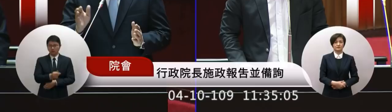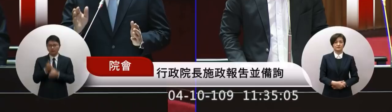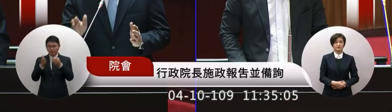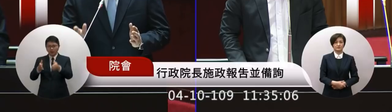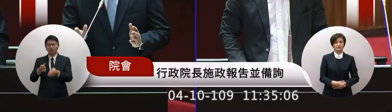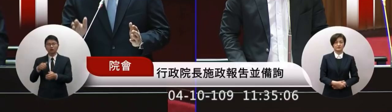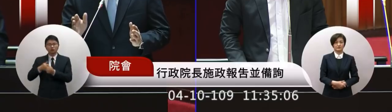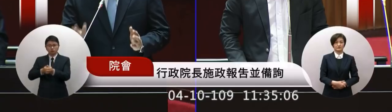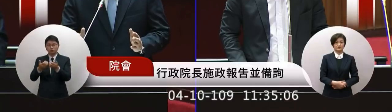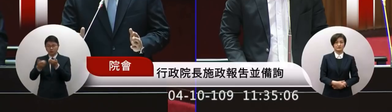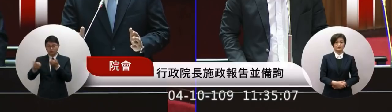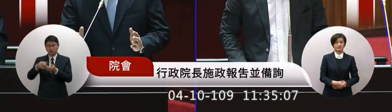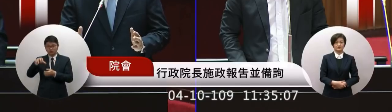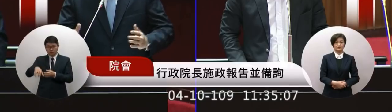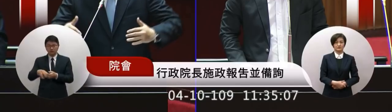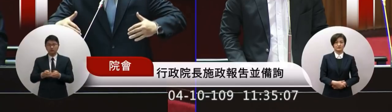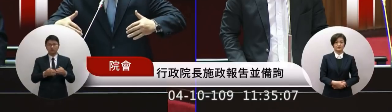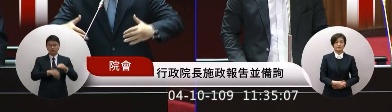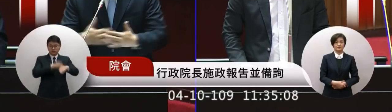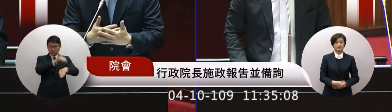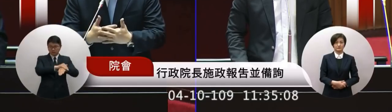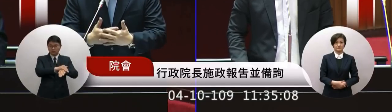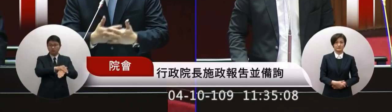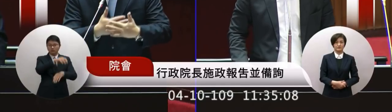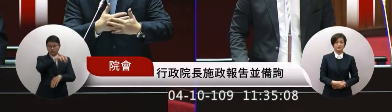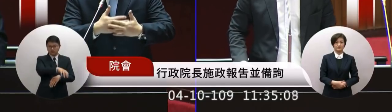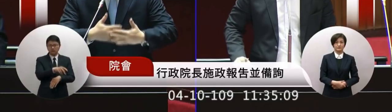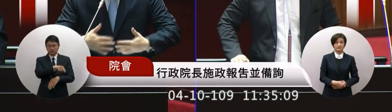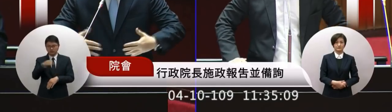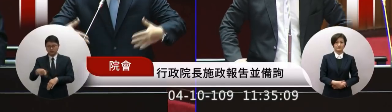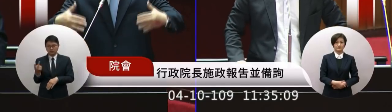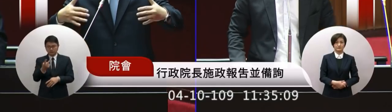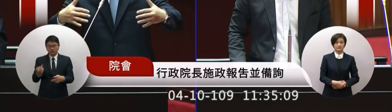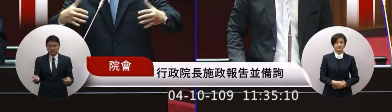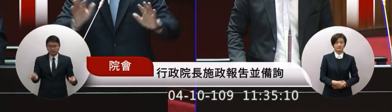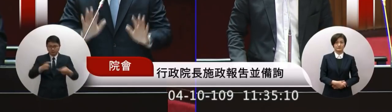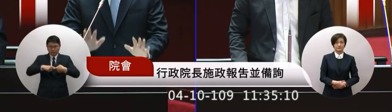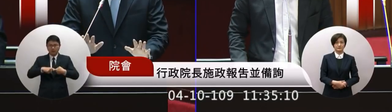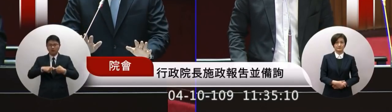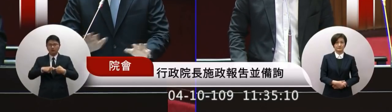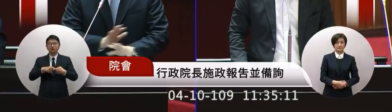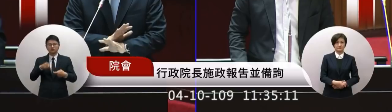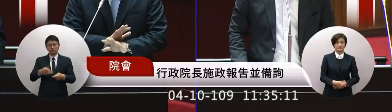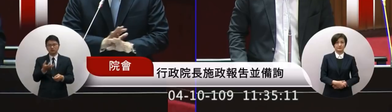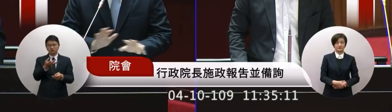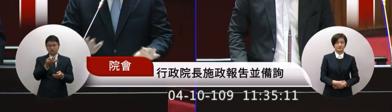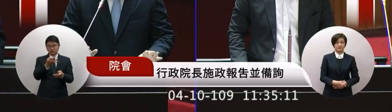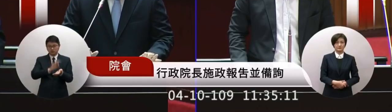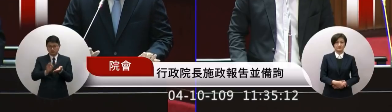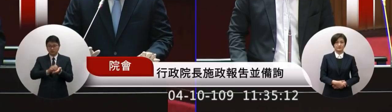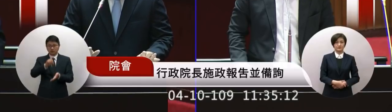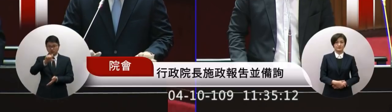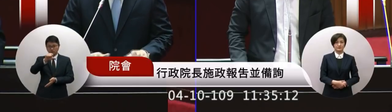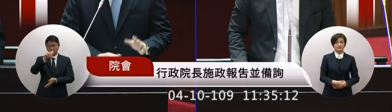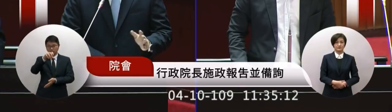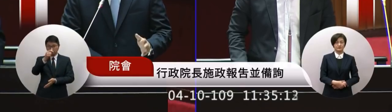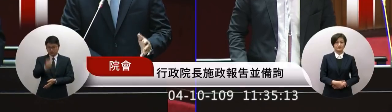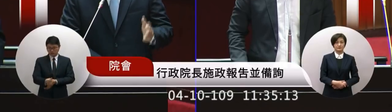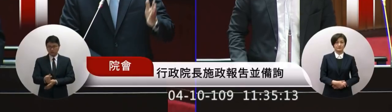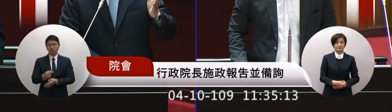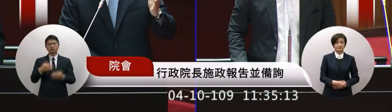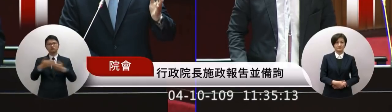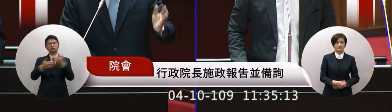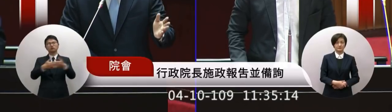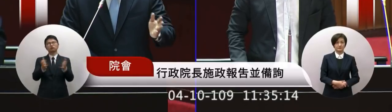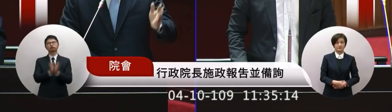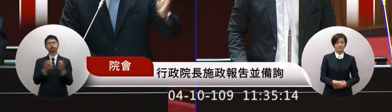甲成功车站，这甲串联，伊就会使下环就连起来。这15亿完全是交通部负担。即摆